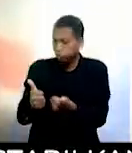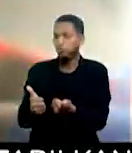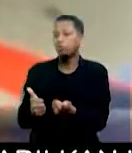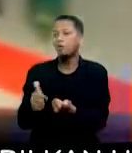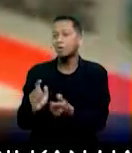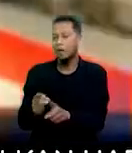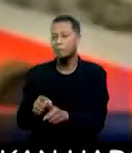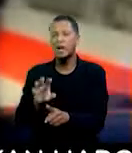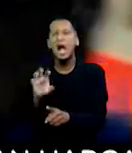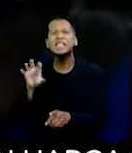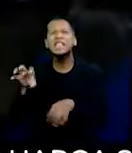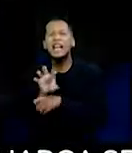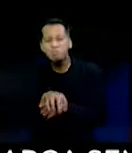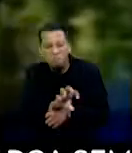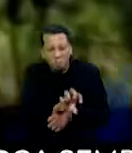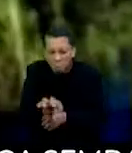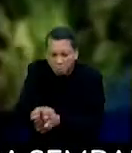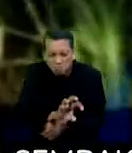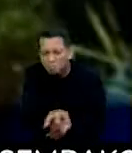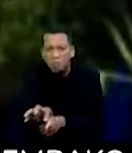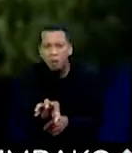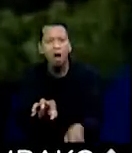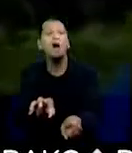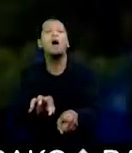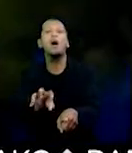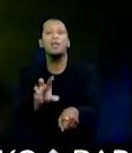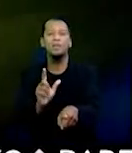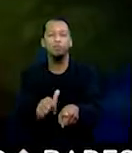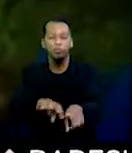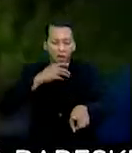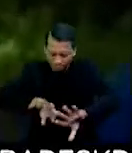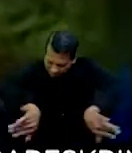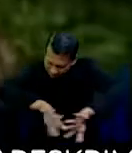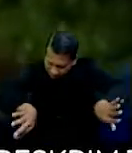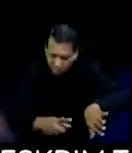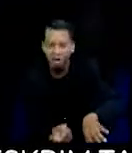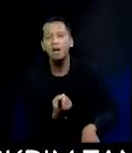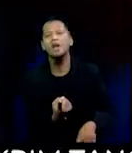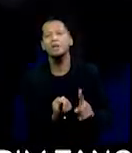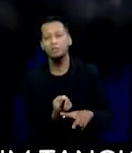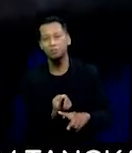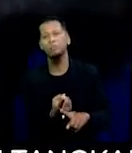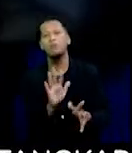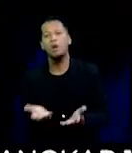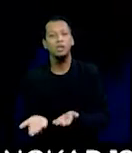mencium sesuatu di sebuah titik. Tim SAR yang curiga lalu menggali dan menemukan tubuh korban di kedalaman sekitar 2 meter.